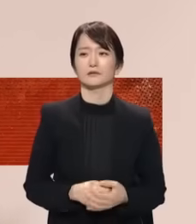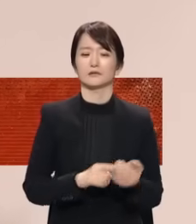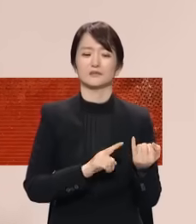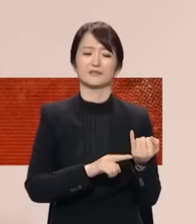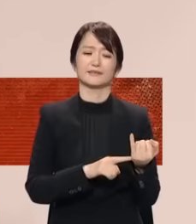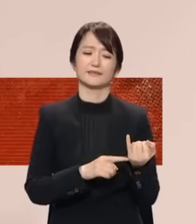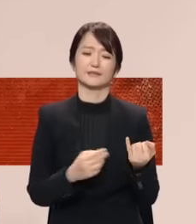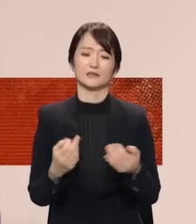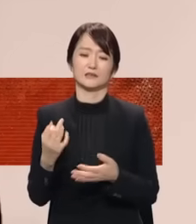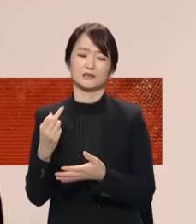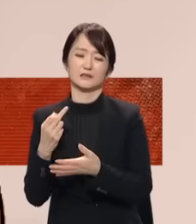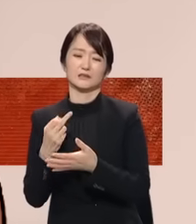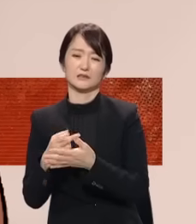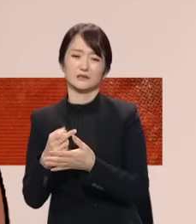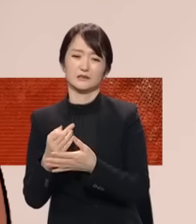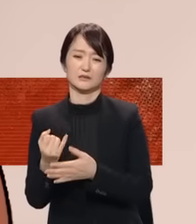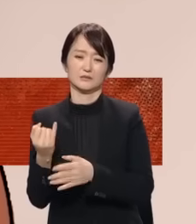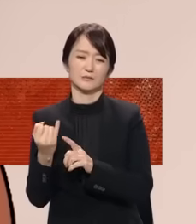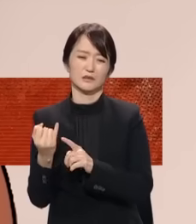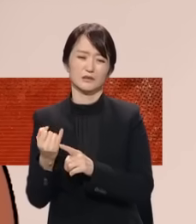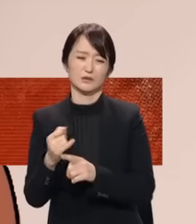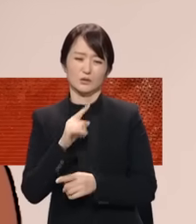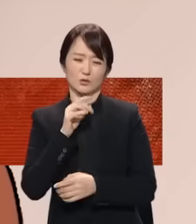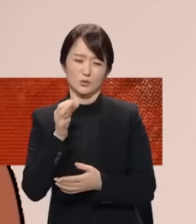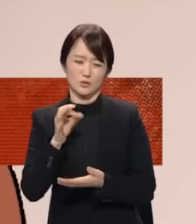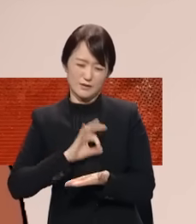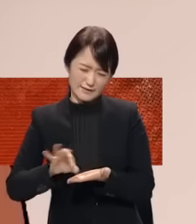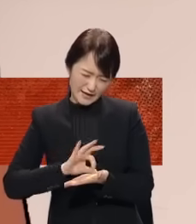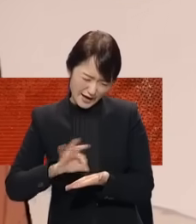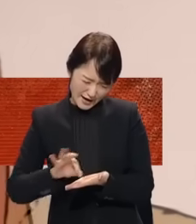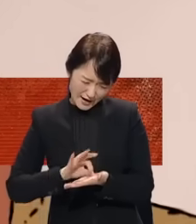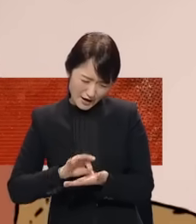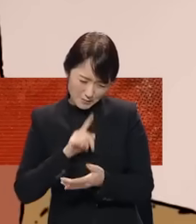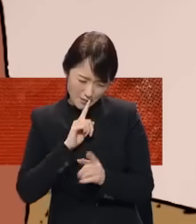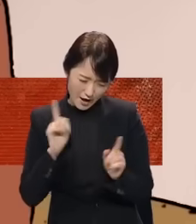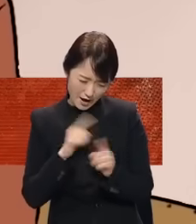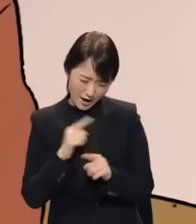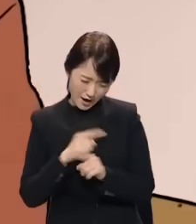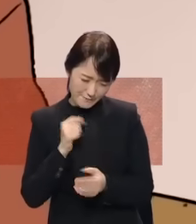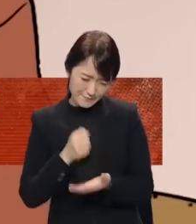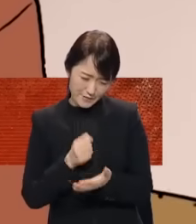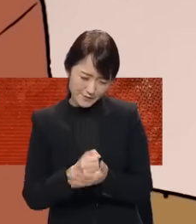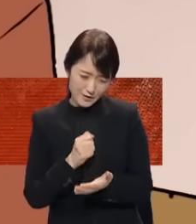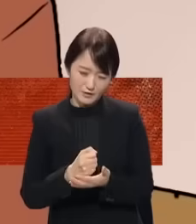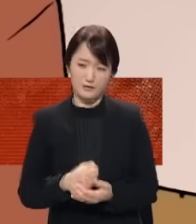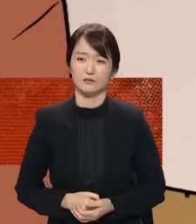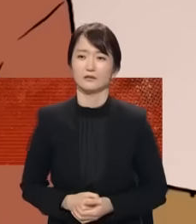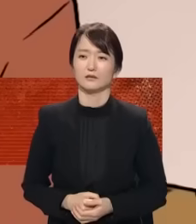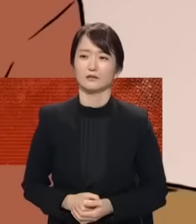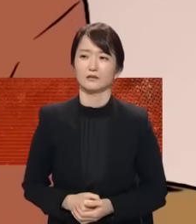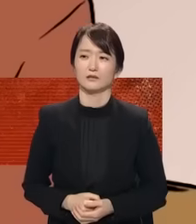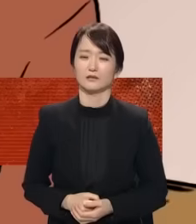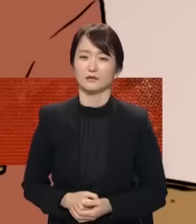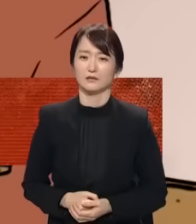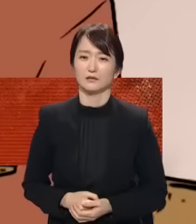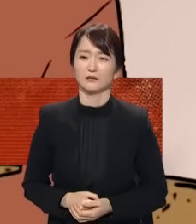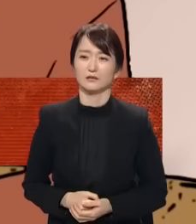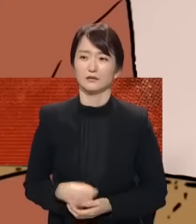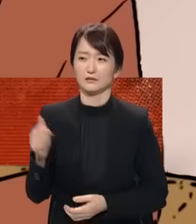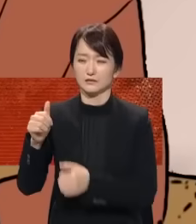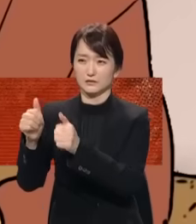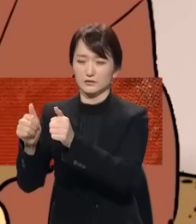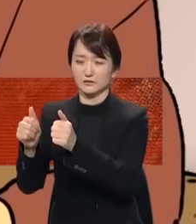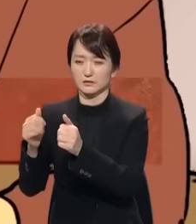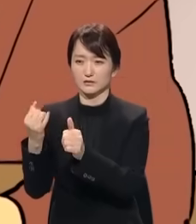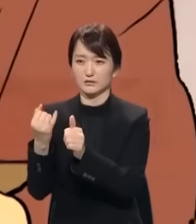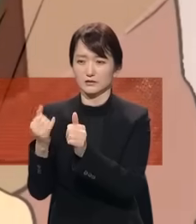아이고 큰며느리가 돈 너무 함부로 쓰는 것 같다. 또 흉을 그렇게 봤다라는 거예요. 저 판사라면서 지 남편 뭐 돈 버는 거 다 하겠다 함부로 쓰는 거 아니냐.